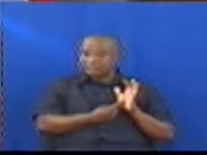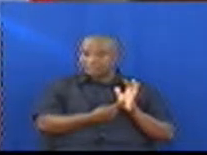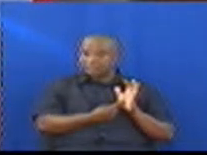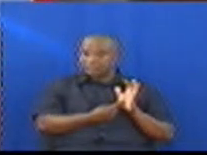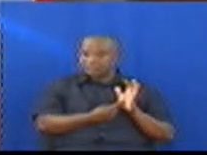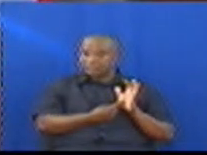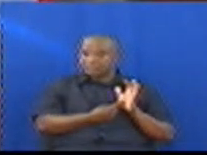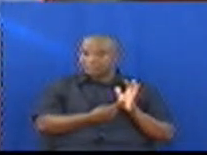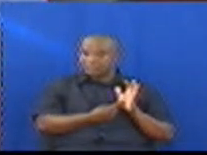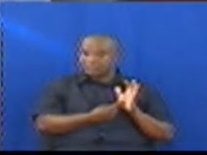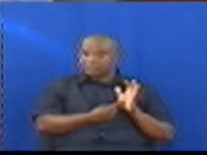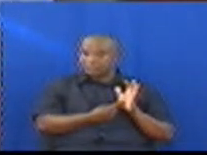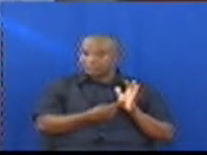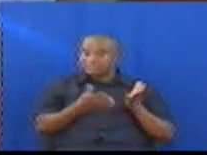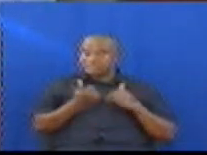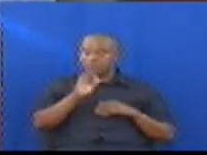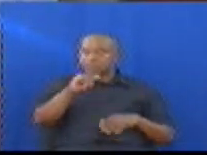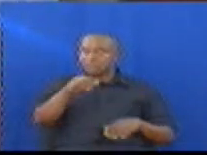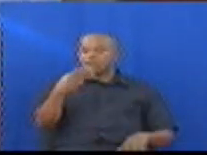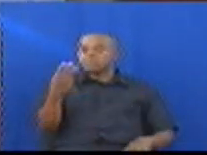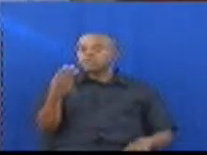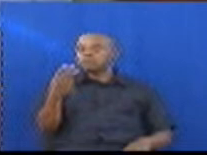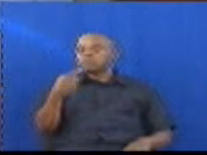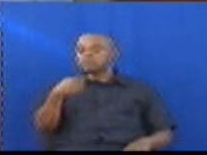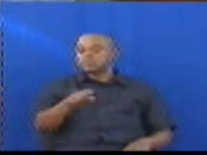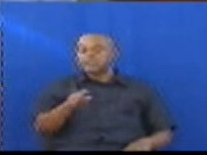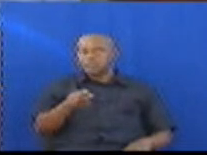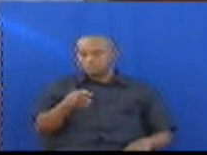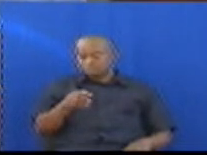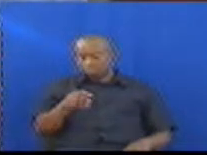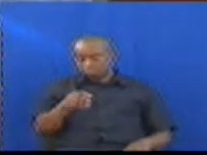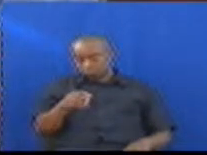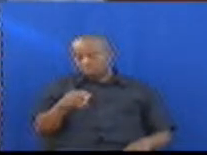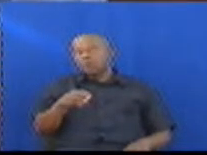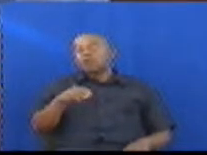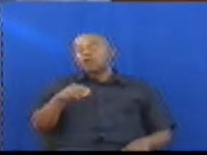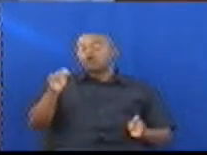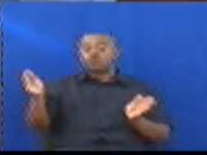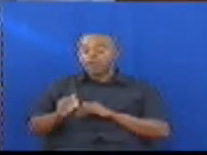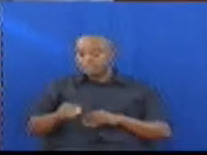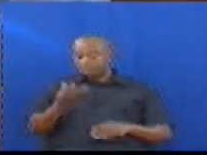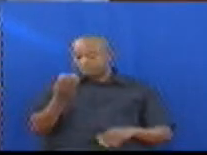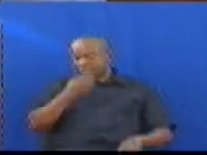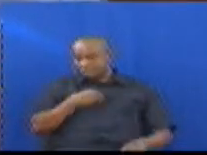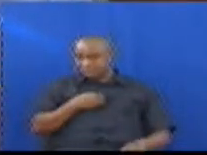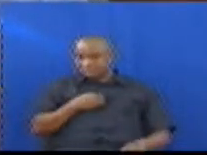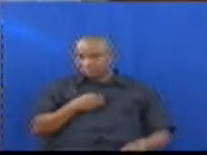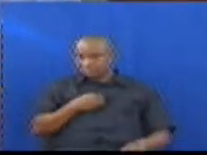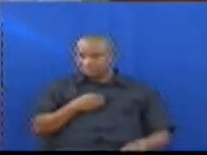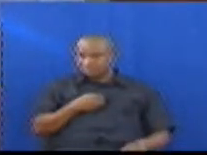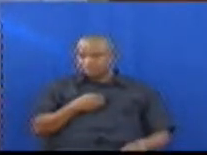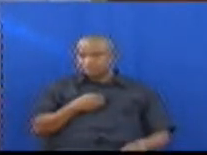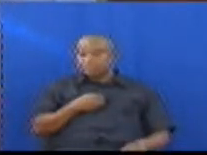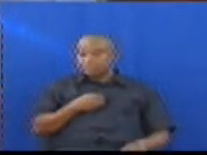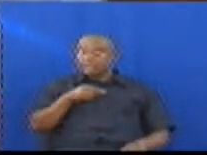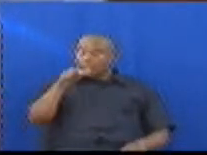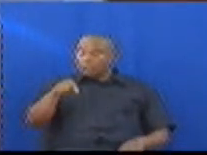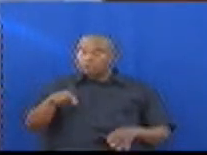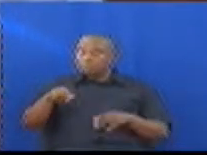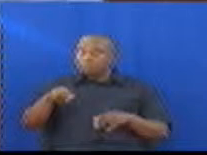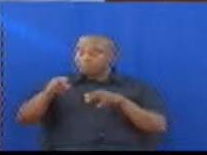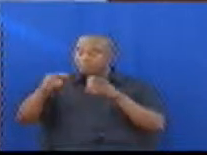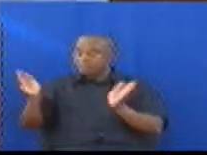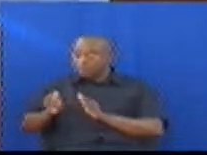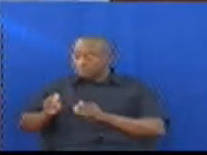pengine ni equivalent ya miaka mitatu angekuwa private advocate. Private advocate is much tested than huyu